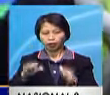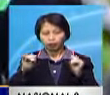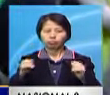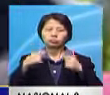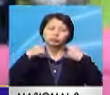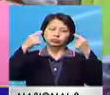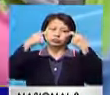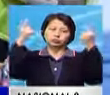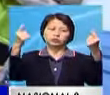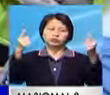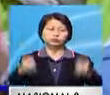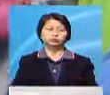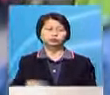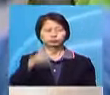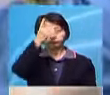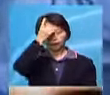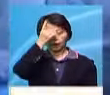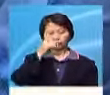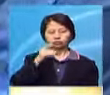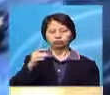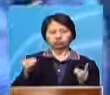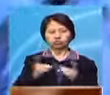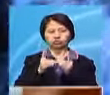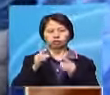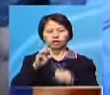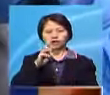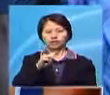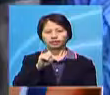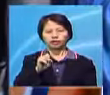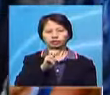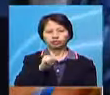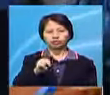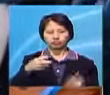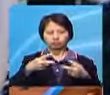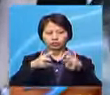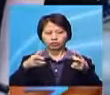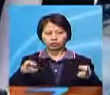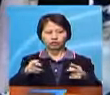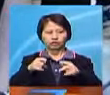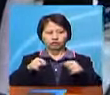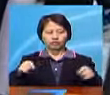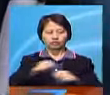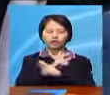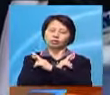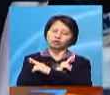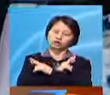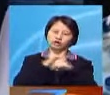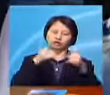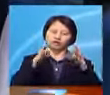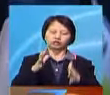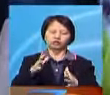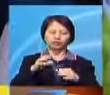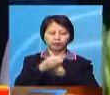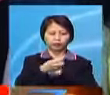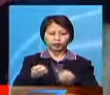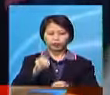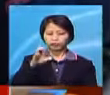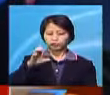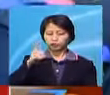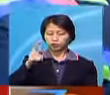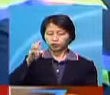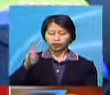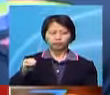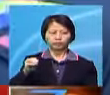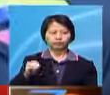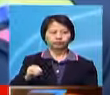baik. Dato' Marina ditemui di Majlis Sukan Negara bersempena pembukaan ruang rehat atlet dan pejabat CDM. Ruang rehat